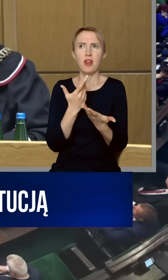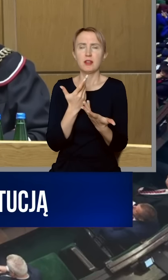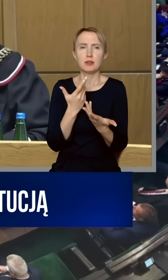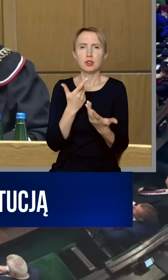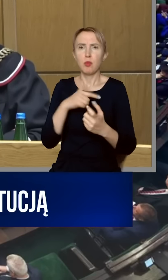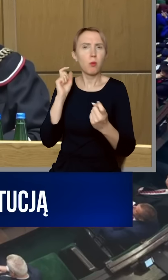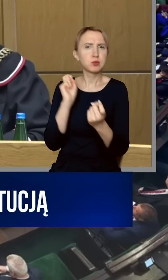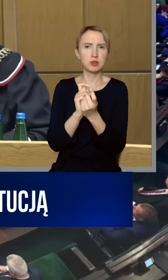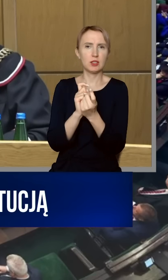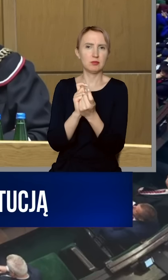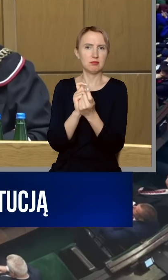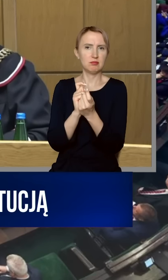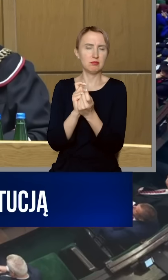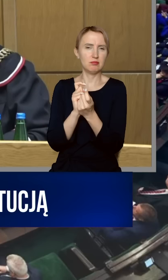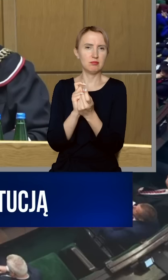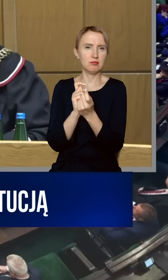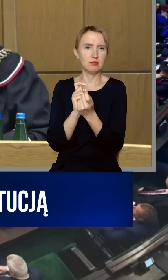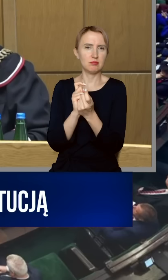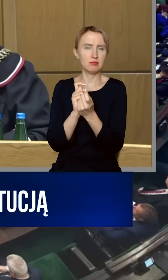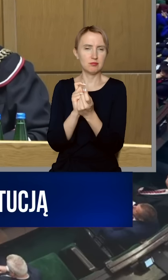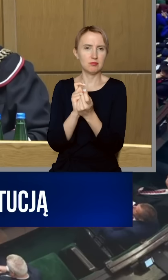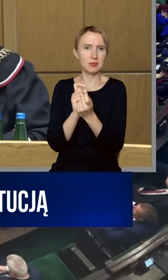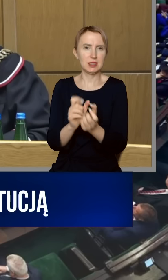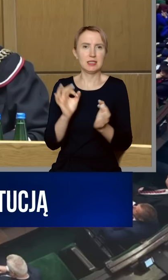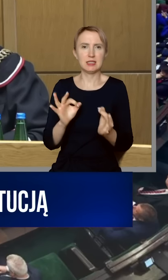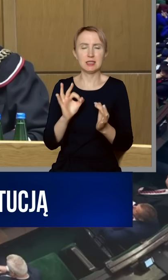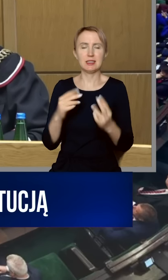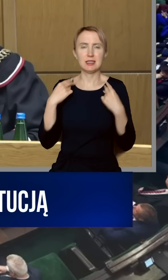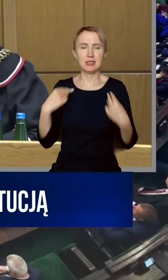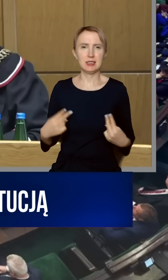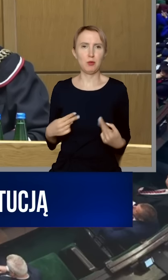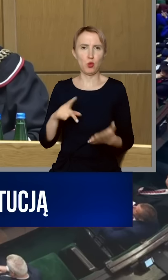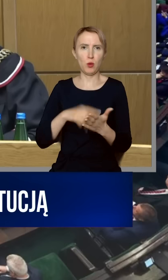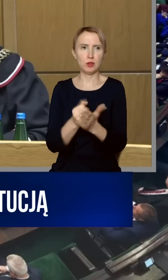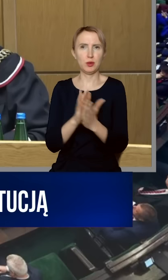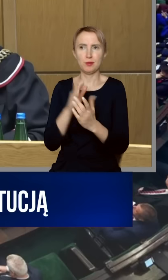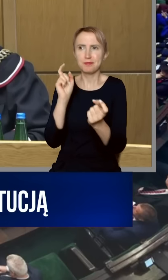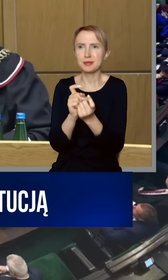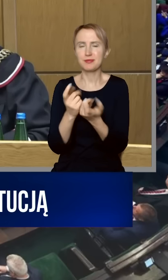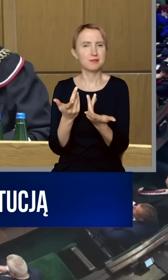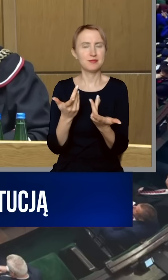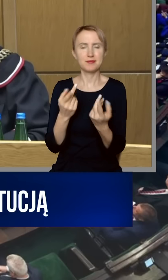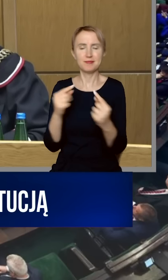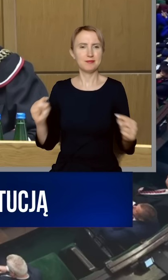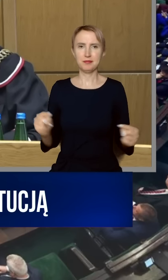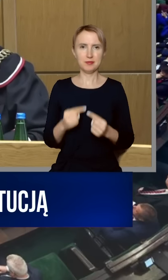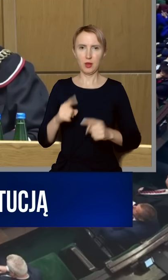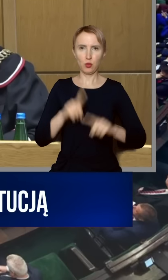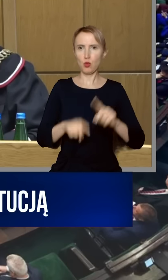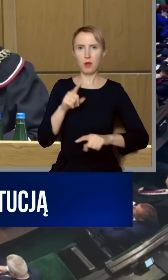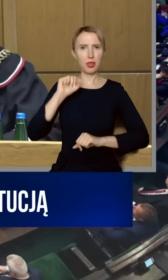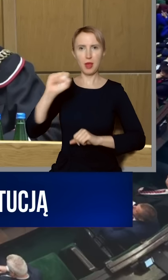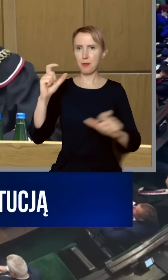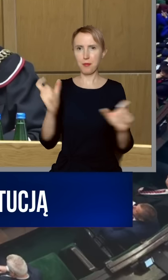zanegować, no, zanegować obecny status Trybunału, no to się nie mieści w warunkach normalnego, demokratycznego